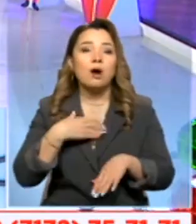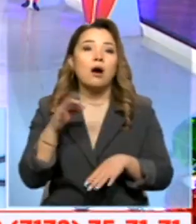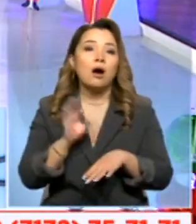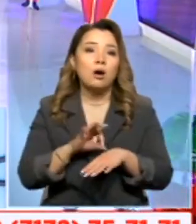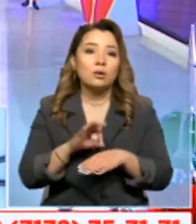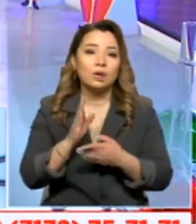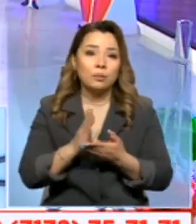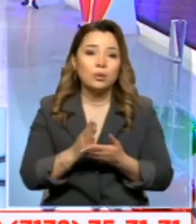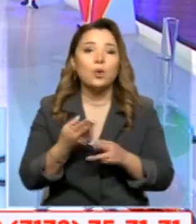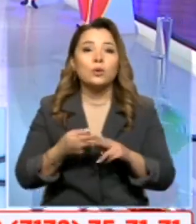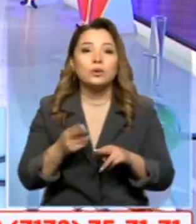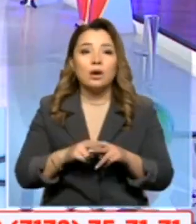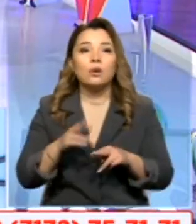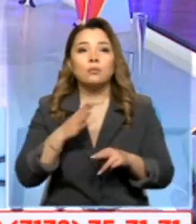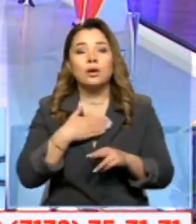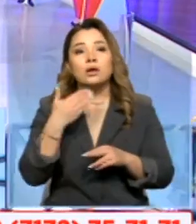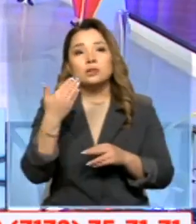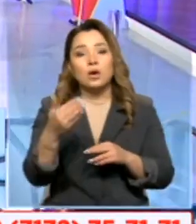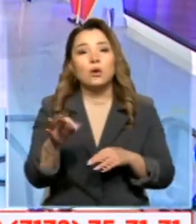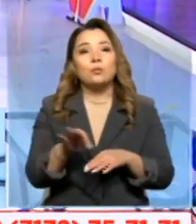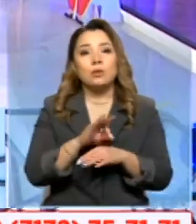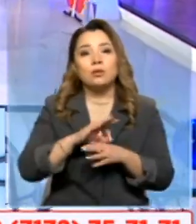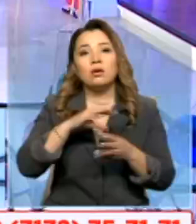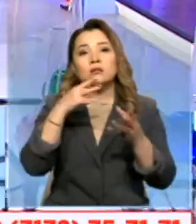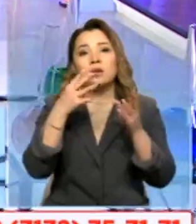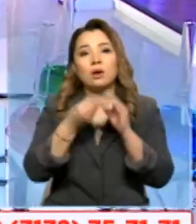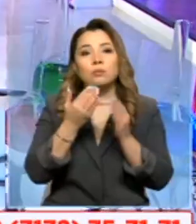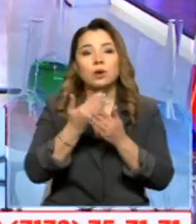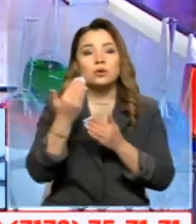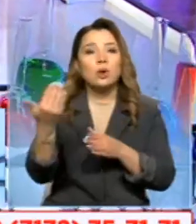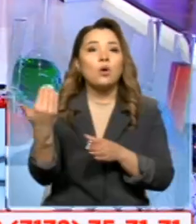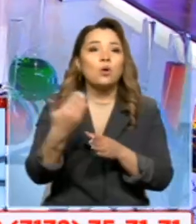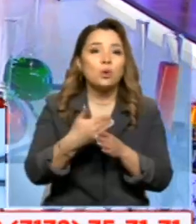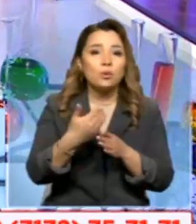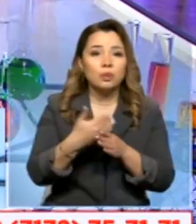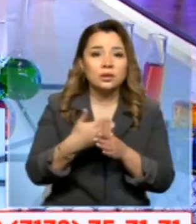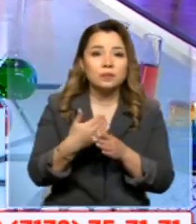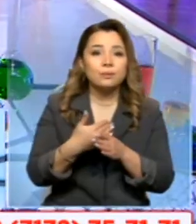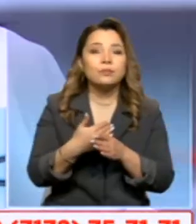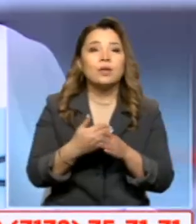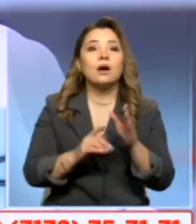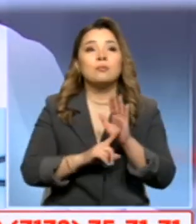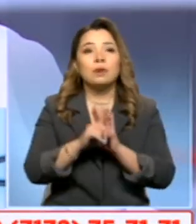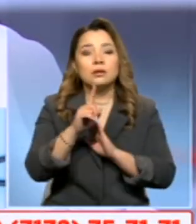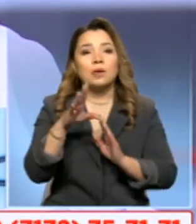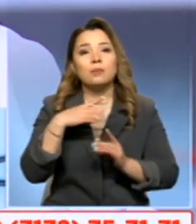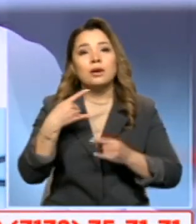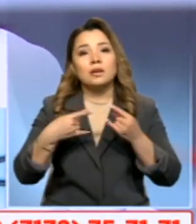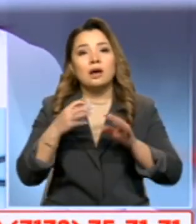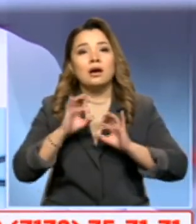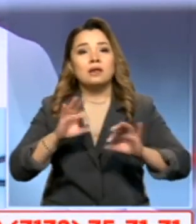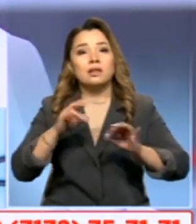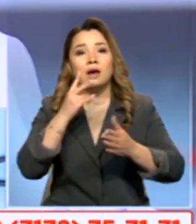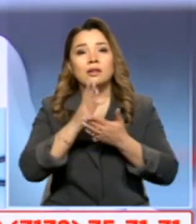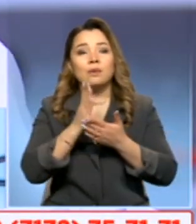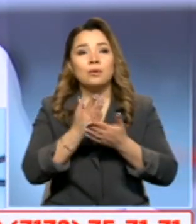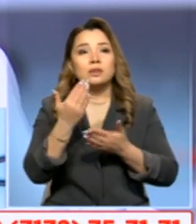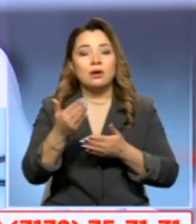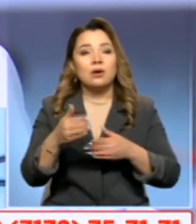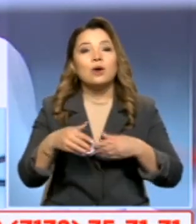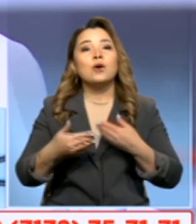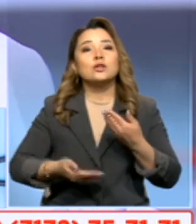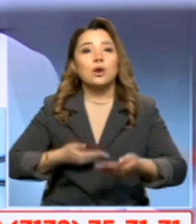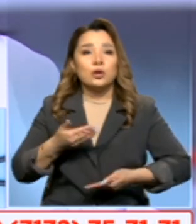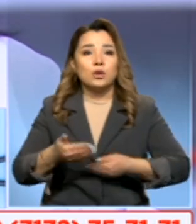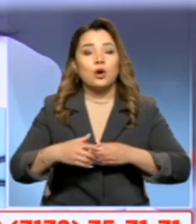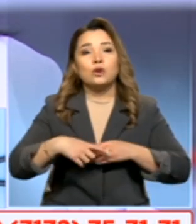жатырмын, мен өйткені и соған прям күйеу бейімделген ғой, ол кісі көмектесіп, даже басында передачаларда айтқан едік, бұған беговой дорожкада